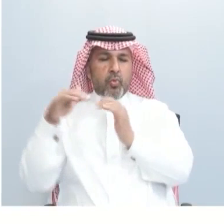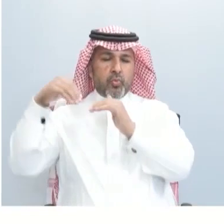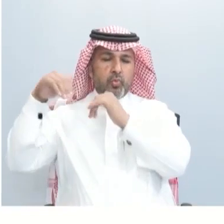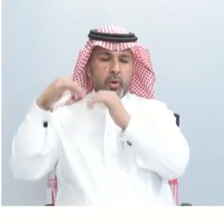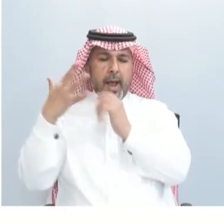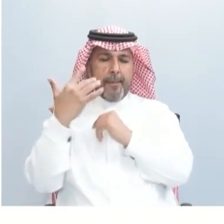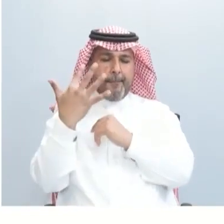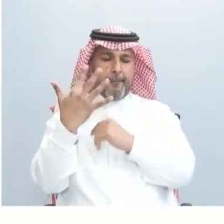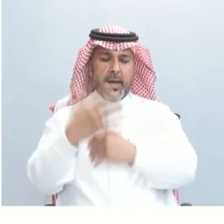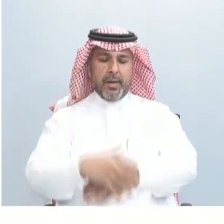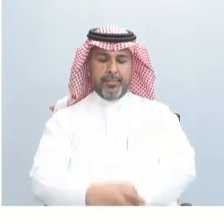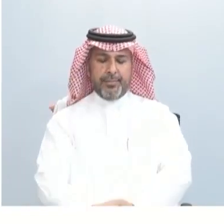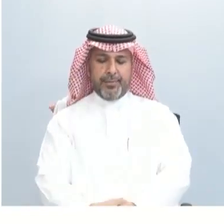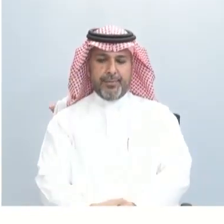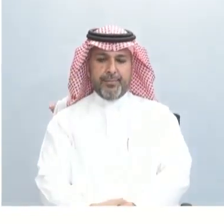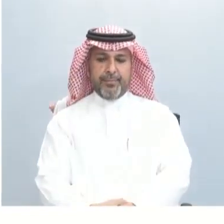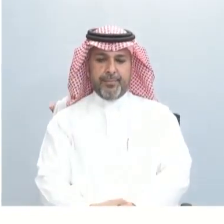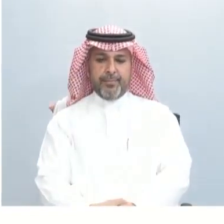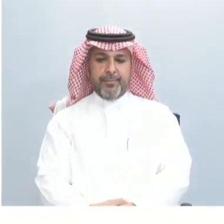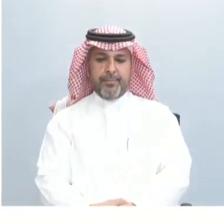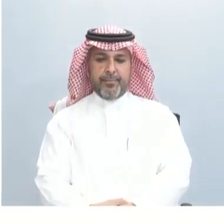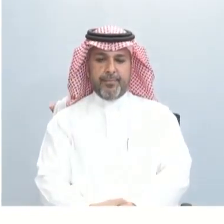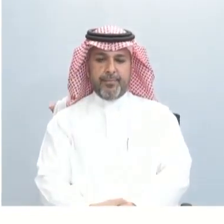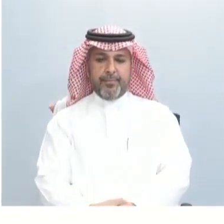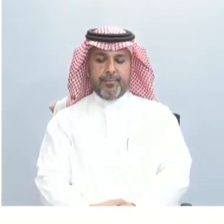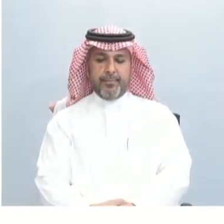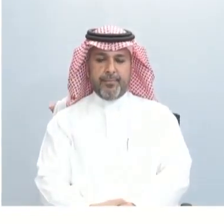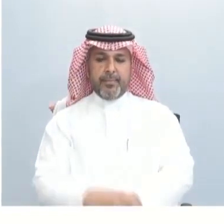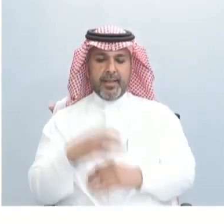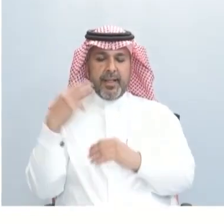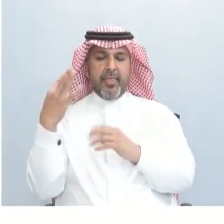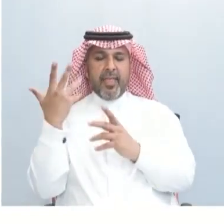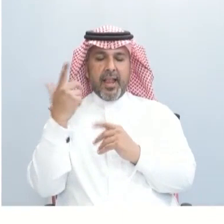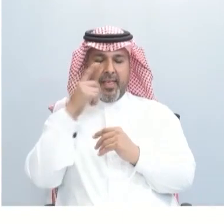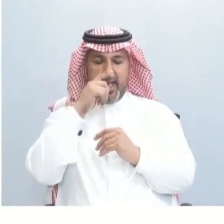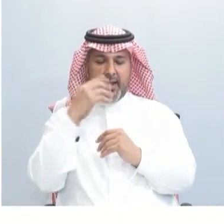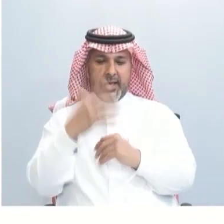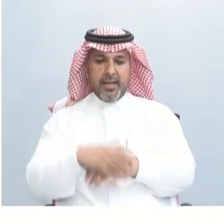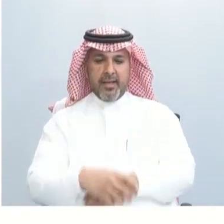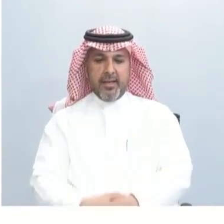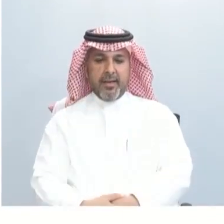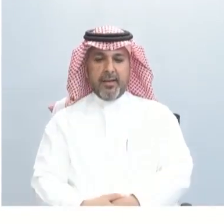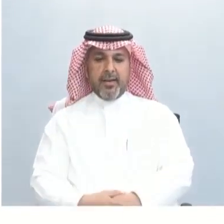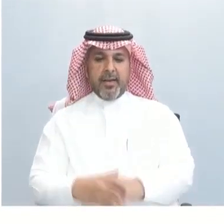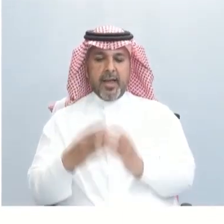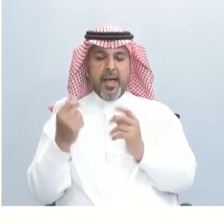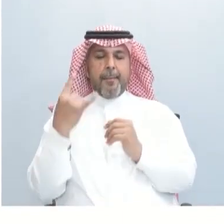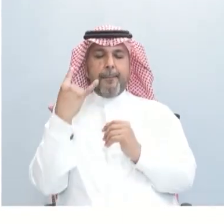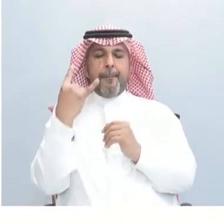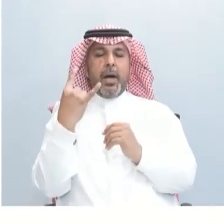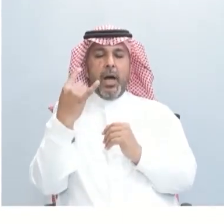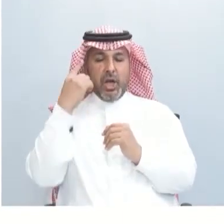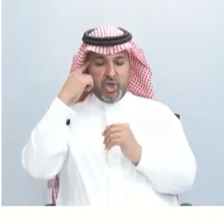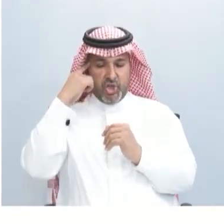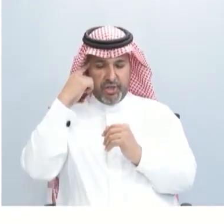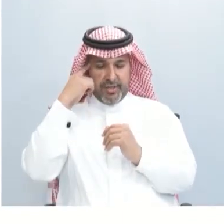لاختيار جائزه واحده خمس طرق العدد الثالث يكون عدد الطرائق الممكنه